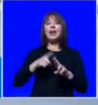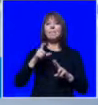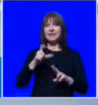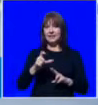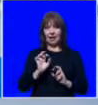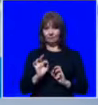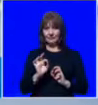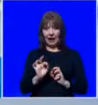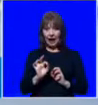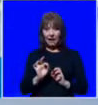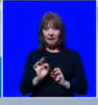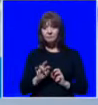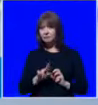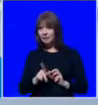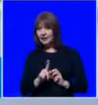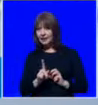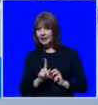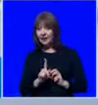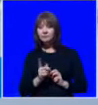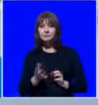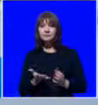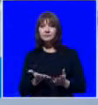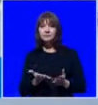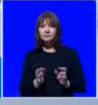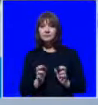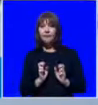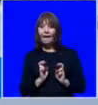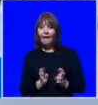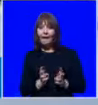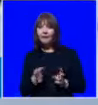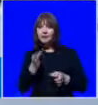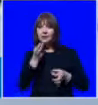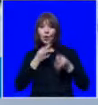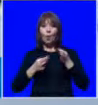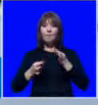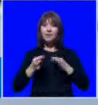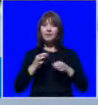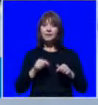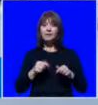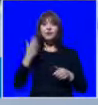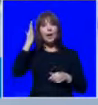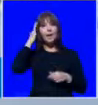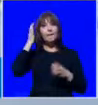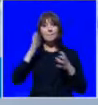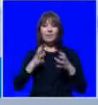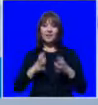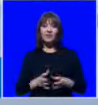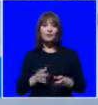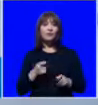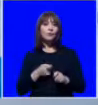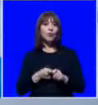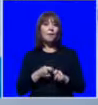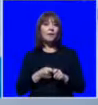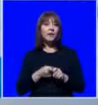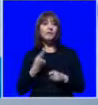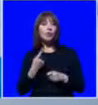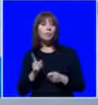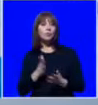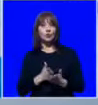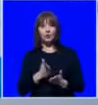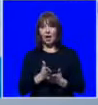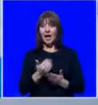тази теза? И как да си обясним това, при положение, че правителството беше сформирано по друг начин?